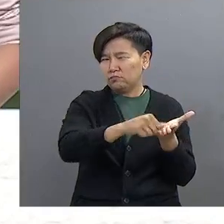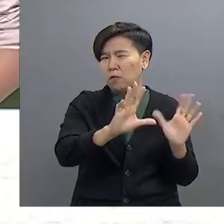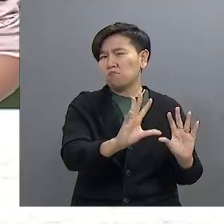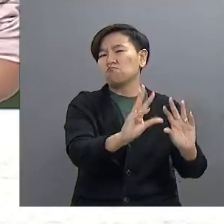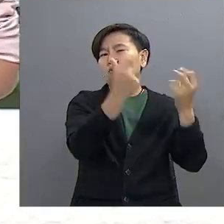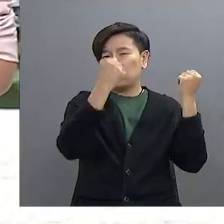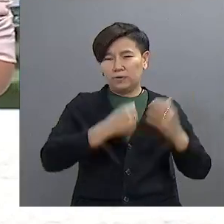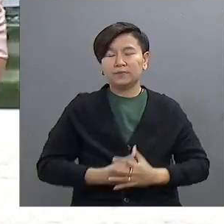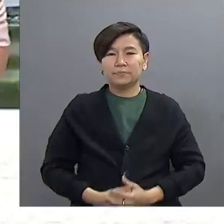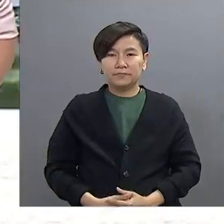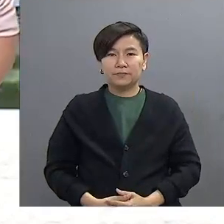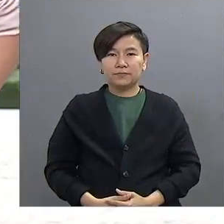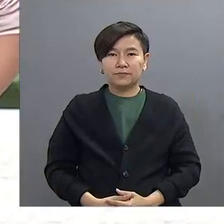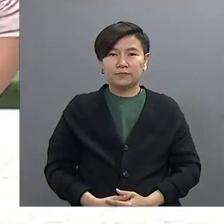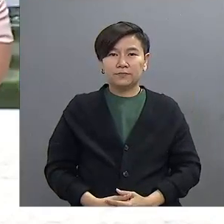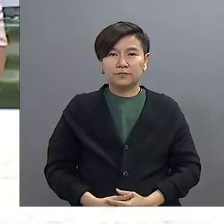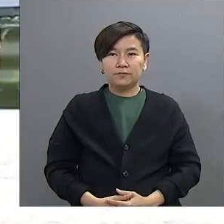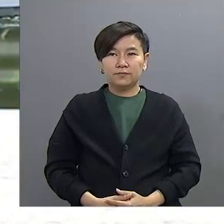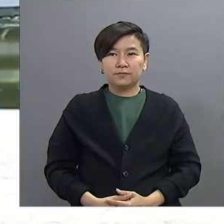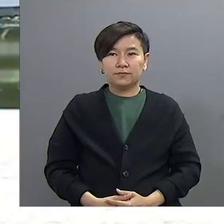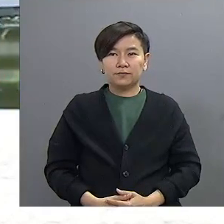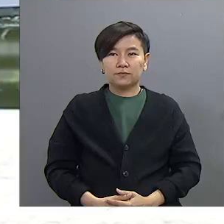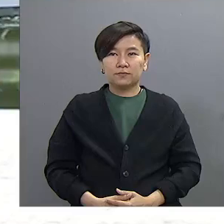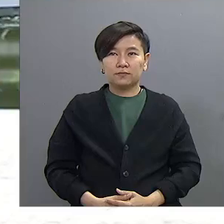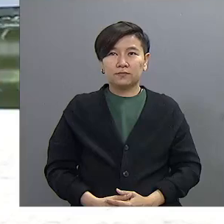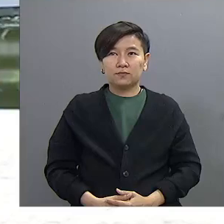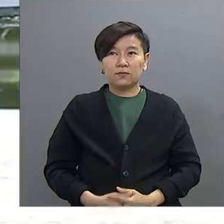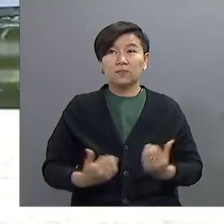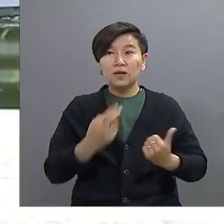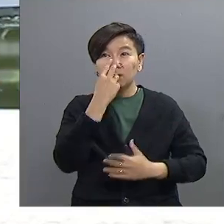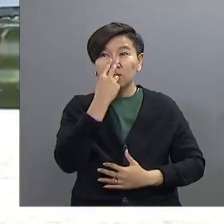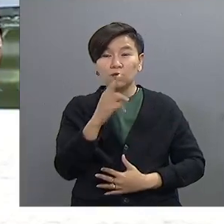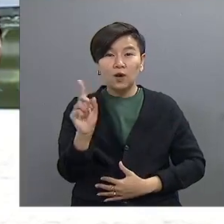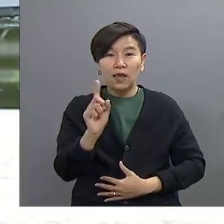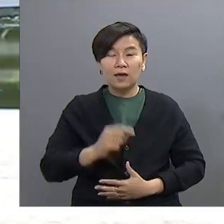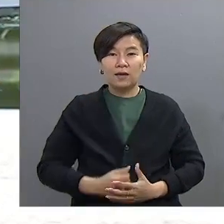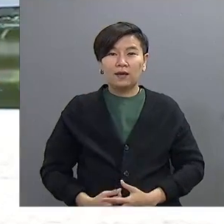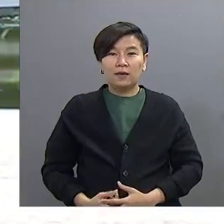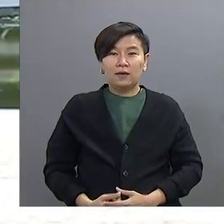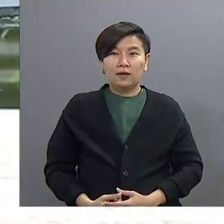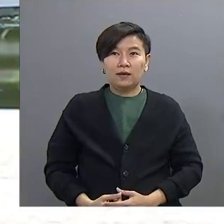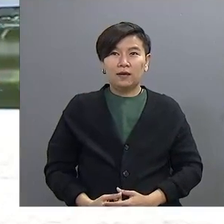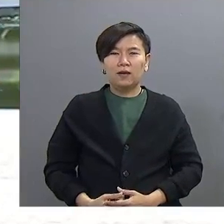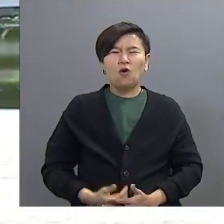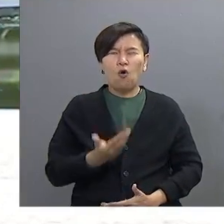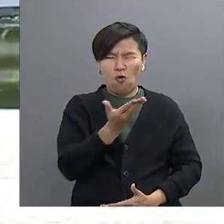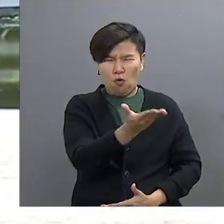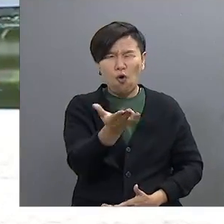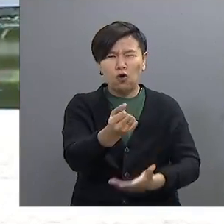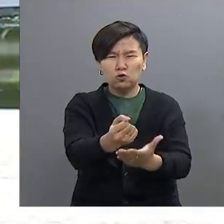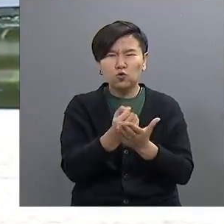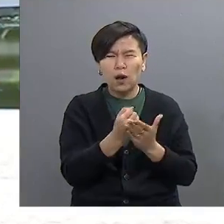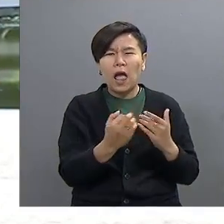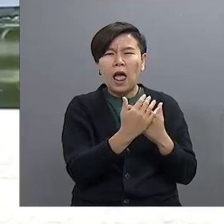ศนี้ค่ะเอาละค่ะคุณผู้ชมคะป้ายสุดท้ายค่ะขอบริจาคเลือดกันหน่อยค่ะคุณผู้ชมจากสถานการณ์โควิด